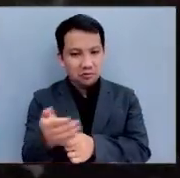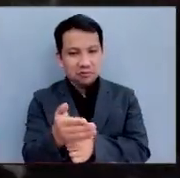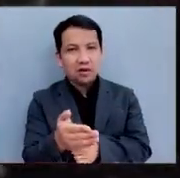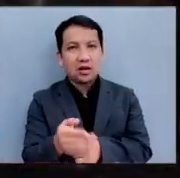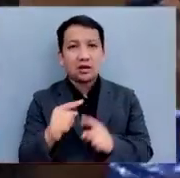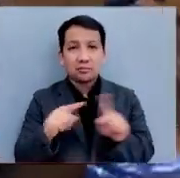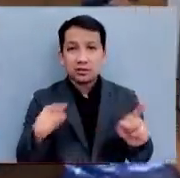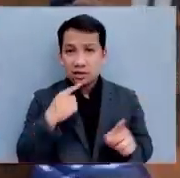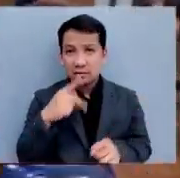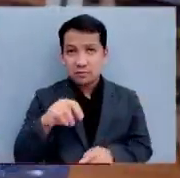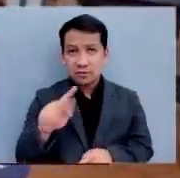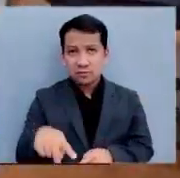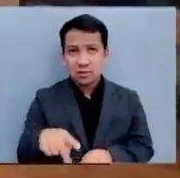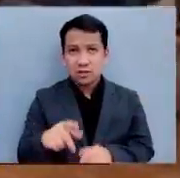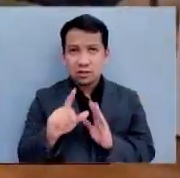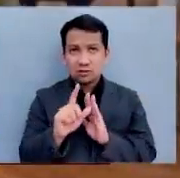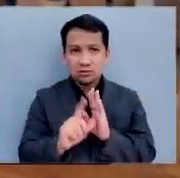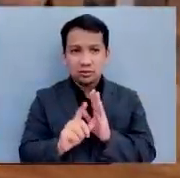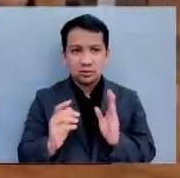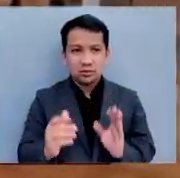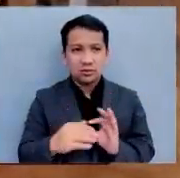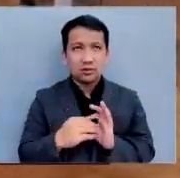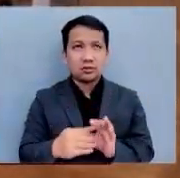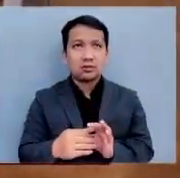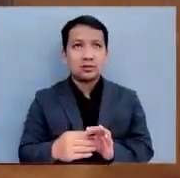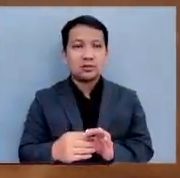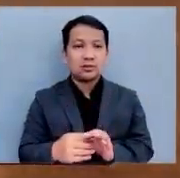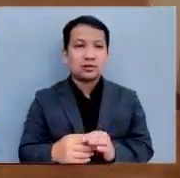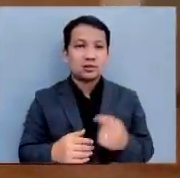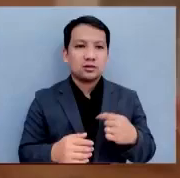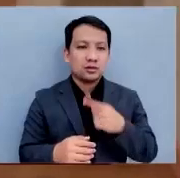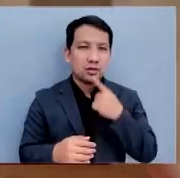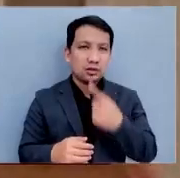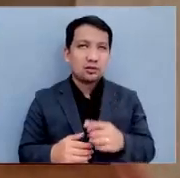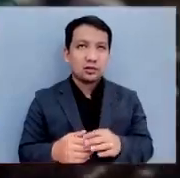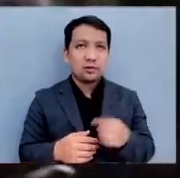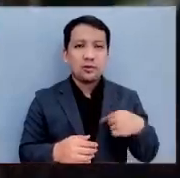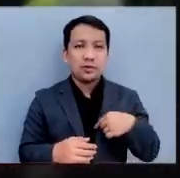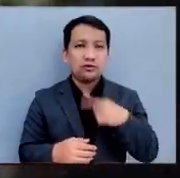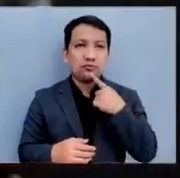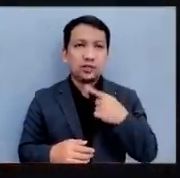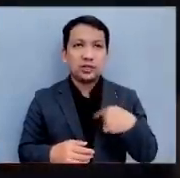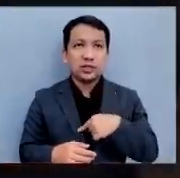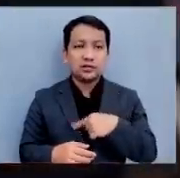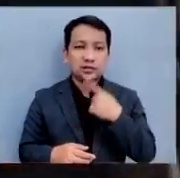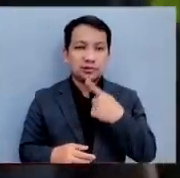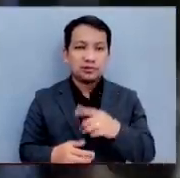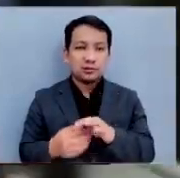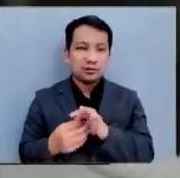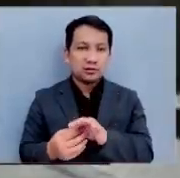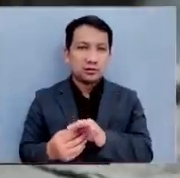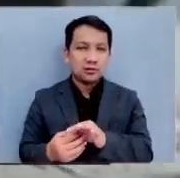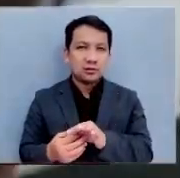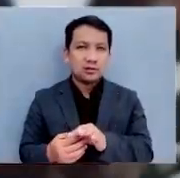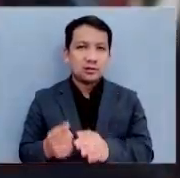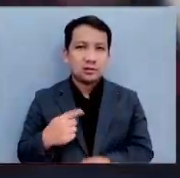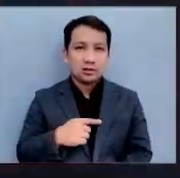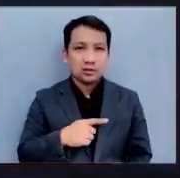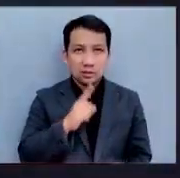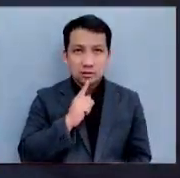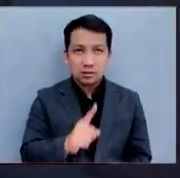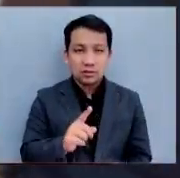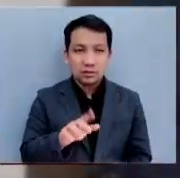ang operasyon nila sa naturang compound. Pero sabi ni Rimulya, walang koordinasyon sa kanila ang PNP Anti-Cybercrime